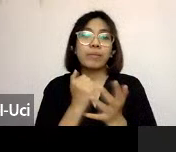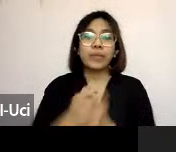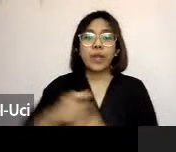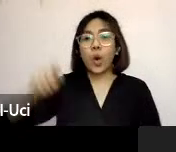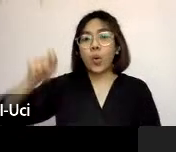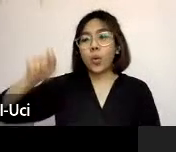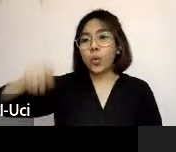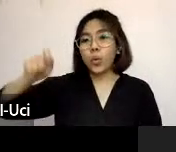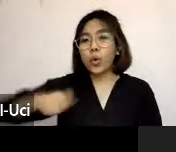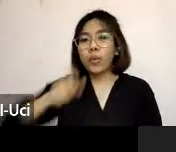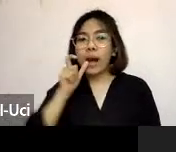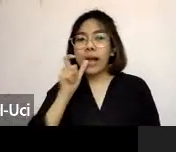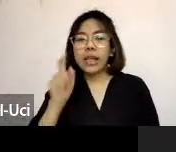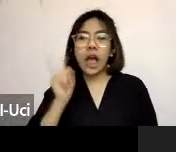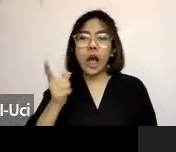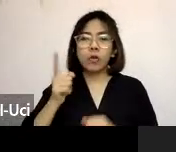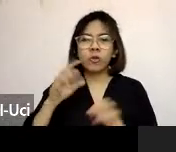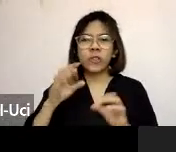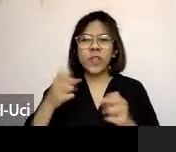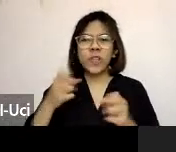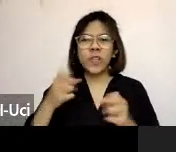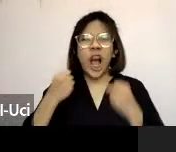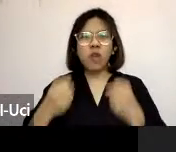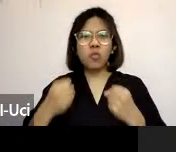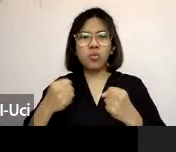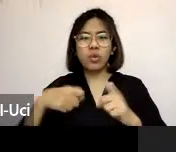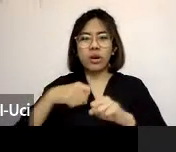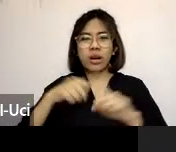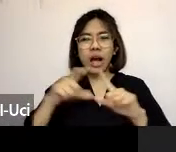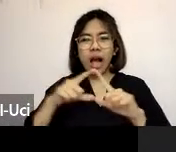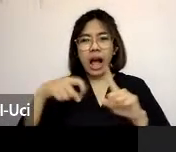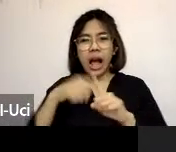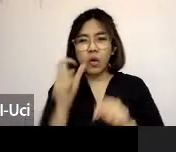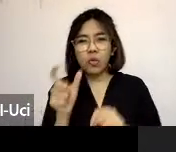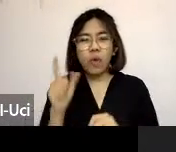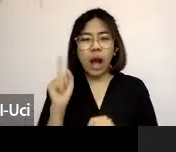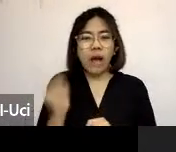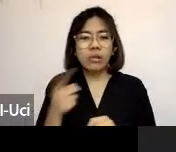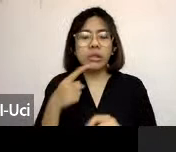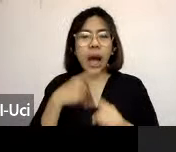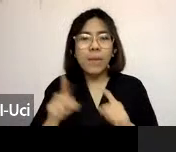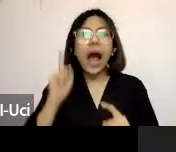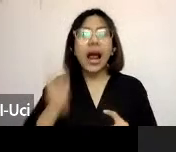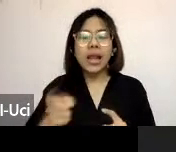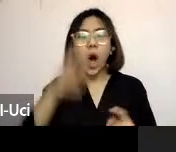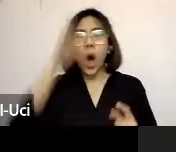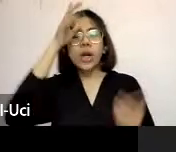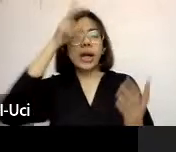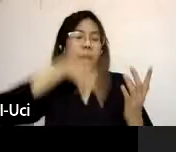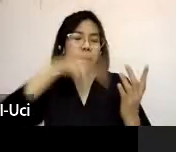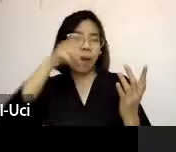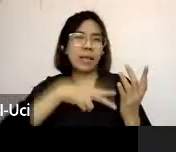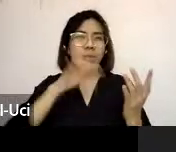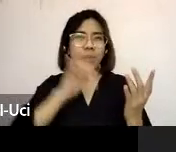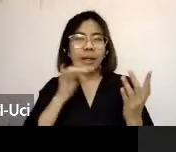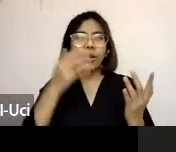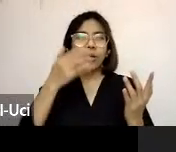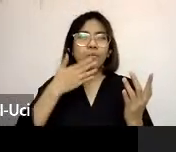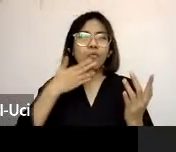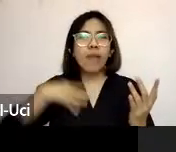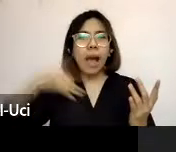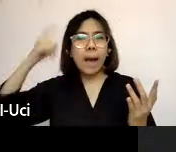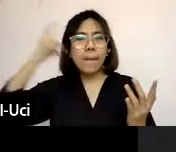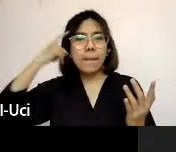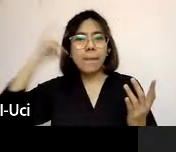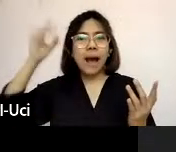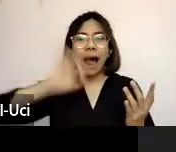diproduksi harus sawit harus beku tetapi tetap saja bisa dipelintir gitu ya untuk ampun to